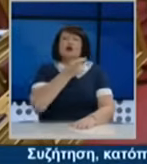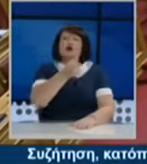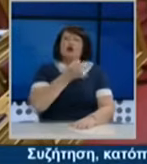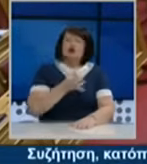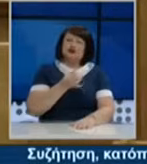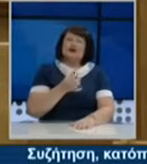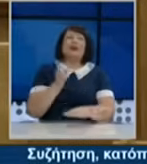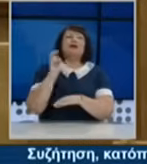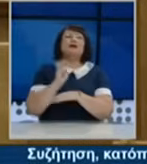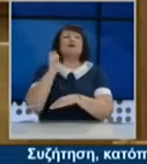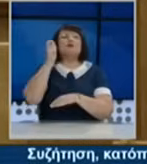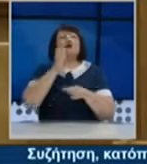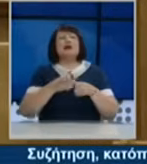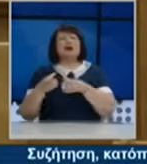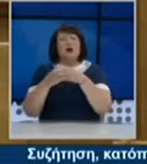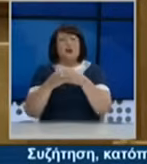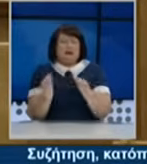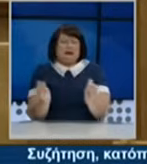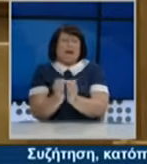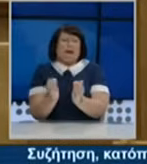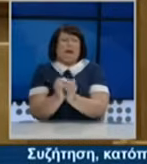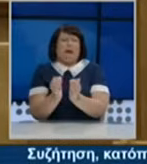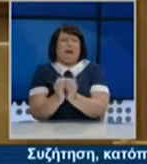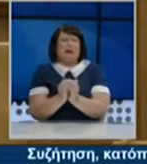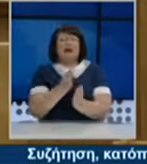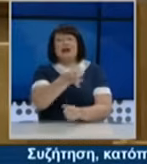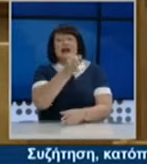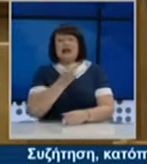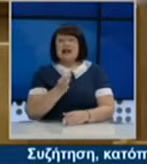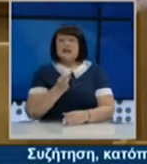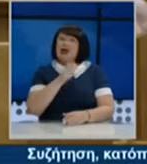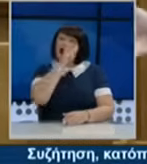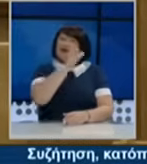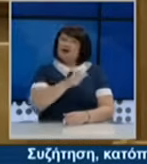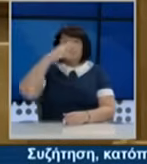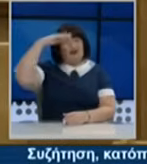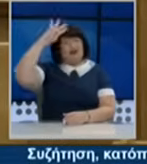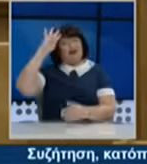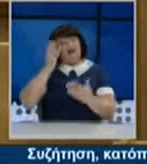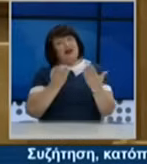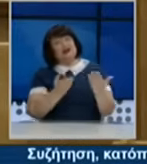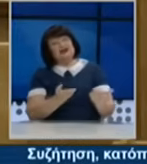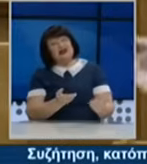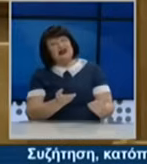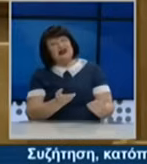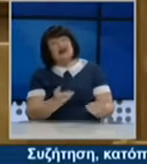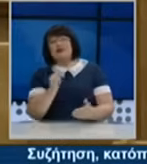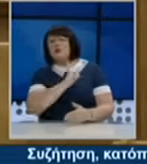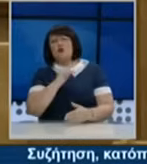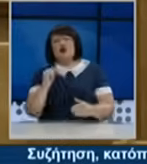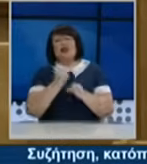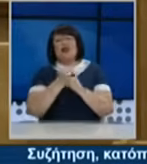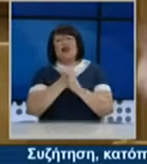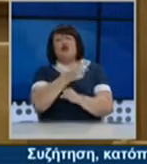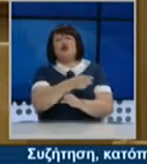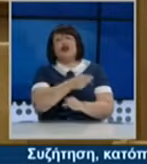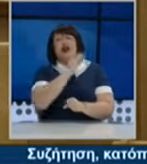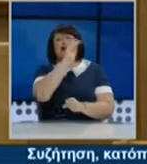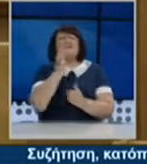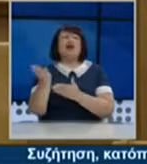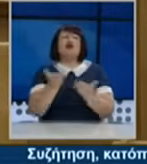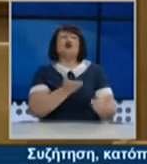υπόλοιπα κόμματα υποκομματίδια. Είπε ο Πορφυρογέννητος που δεν, πραγματικά δεν έκανε ποτέ κάτι στη ζωή του, ο